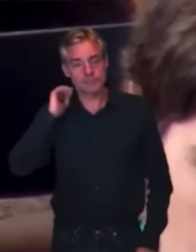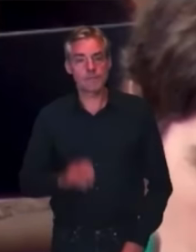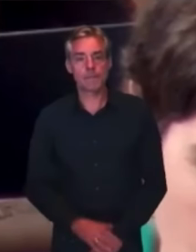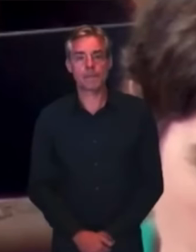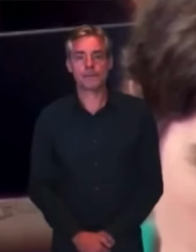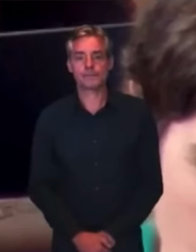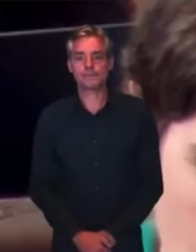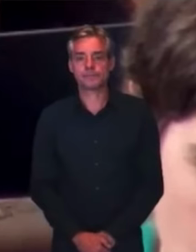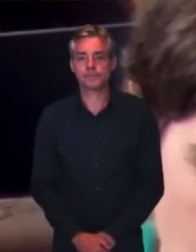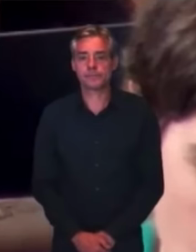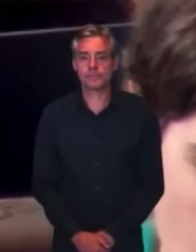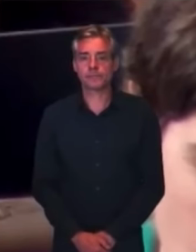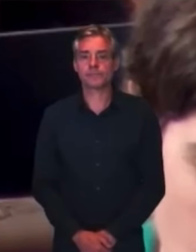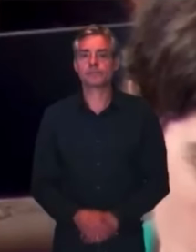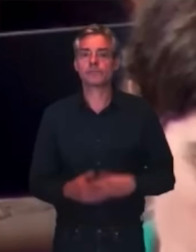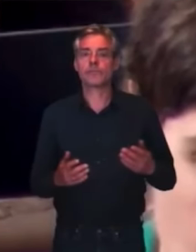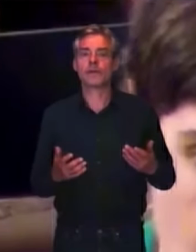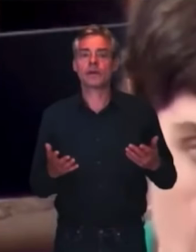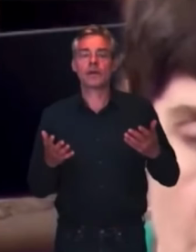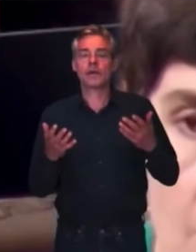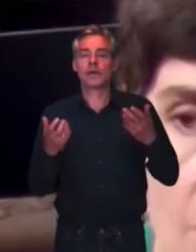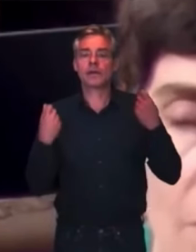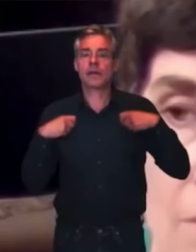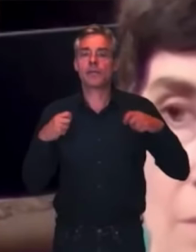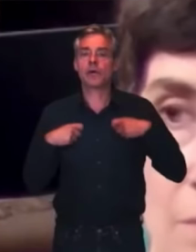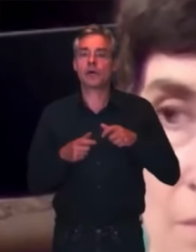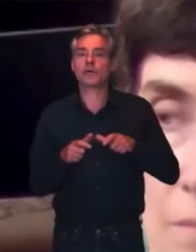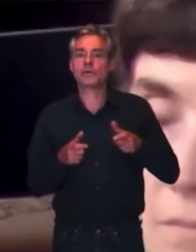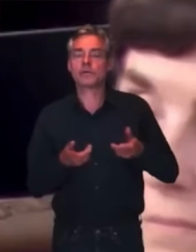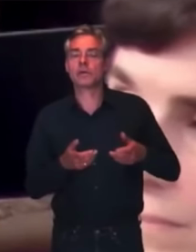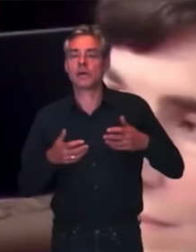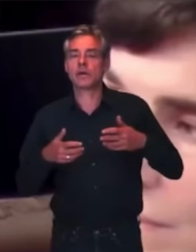mais quand on regarde précisément les frais de personnel, en